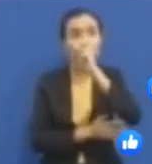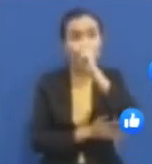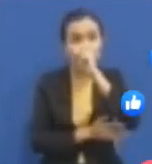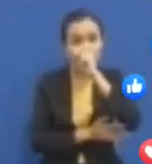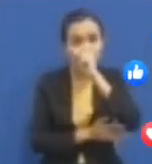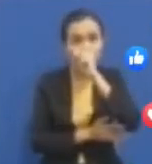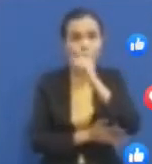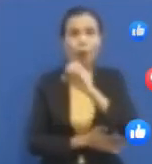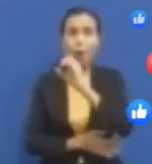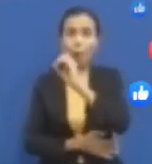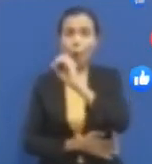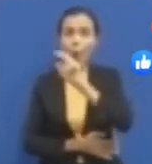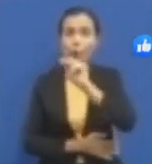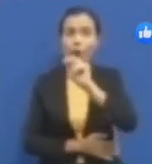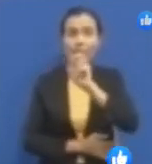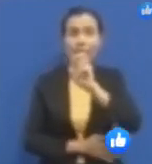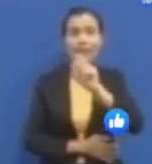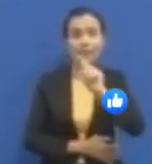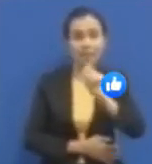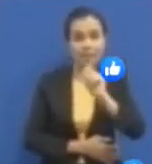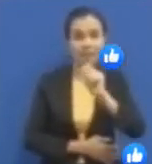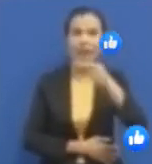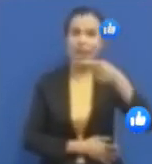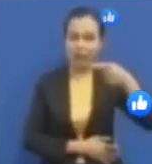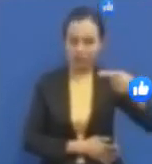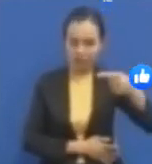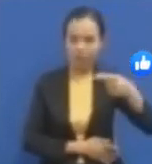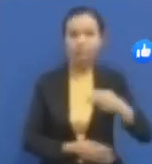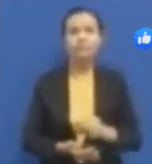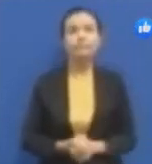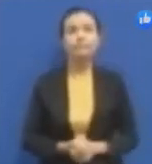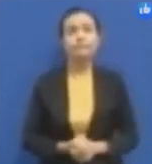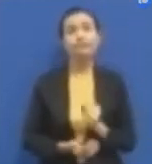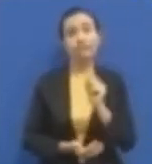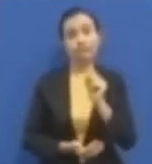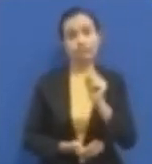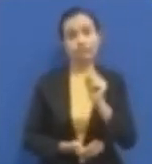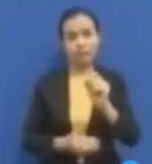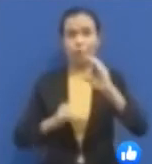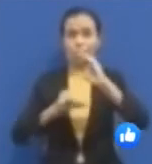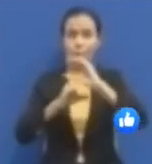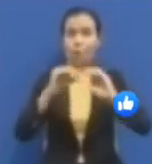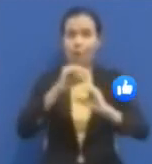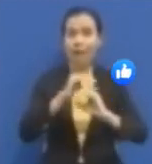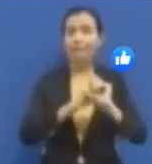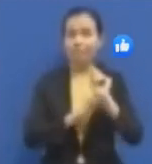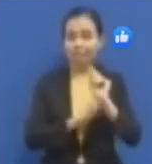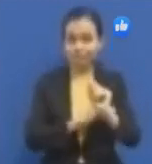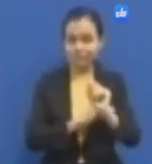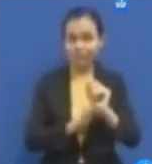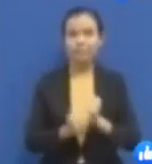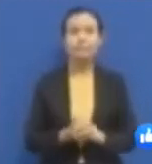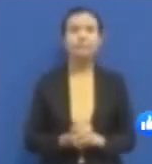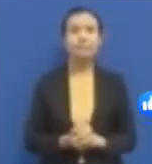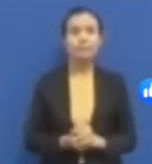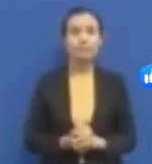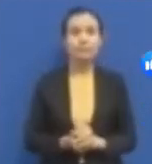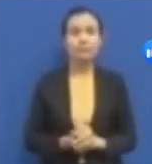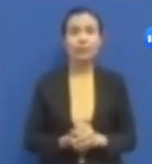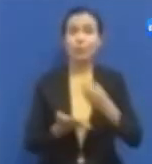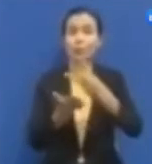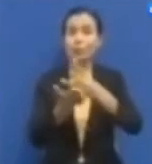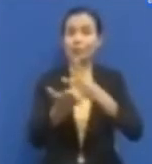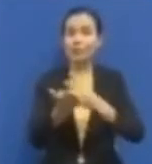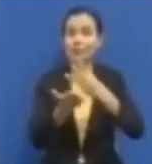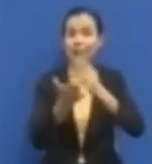แพทท่านประธานที่เคารพครับสุดท้ายวิชานี้โครงการนี้เราก็จะมีวิชาเสริม